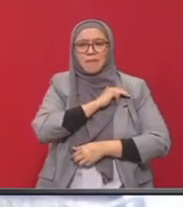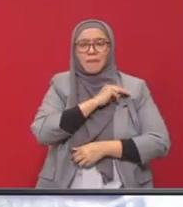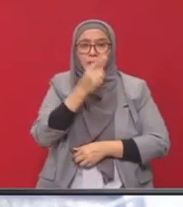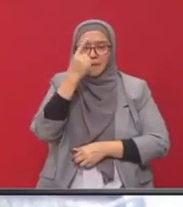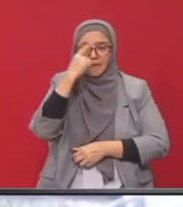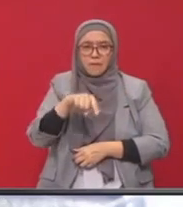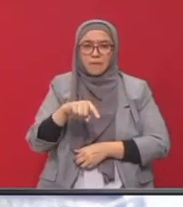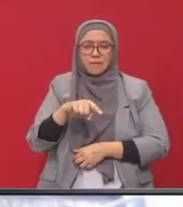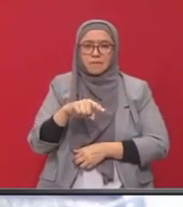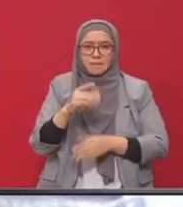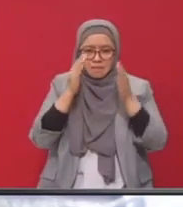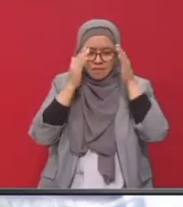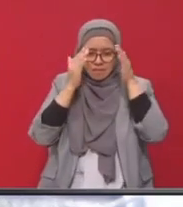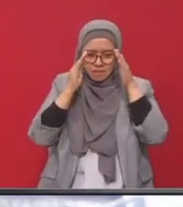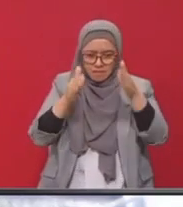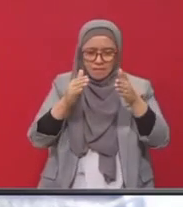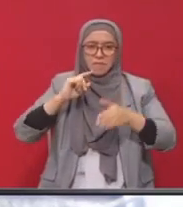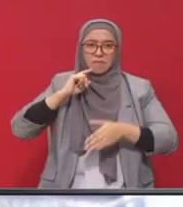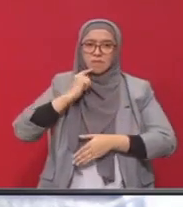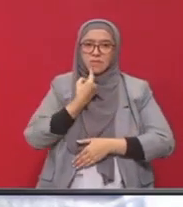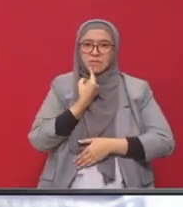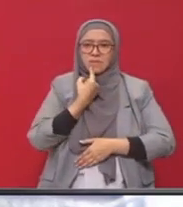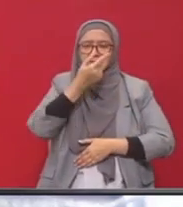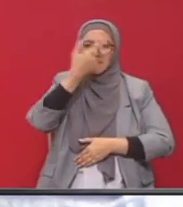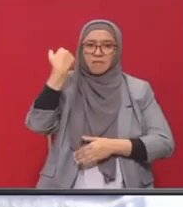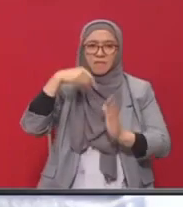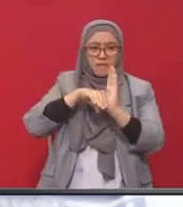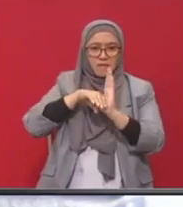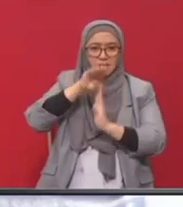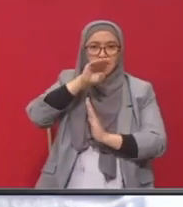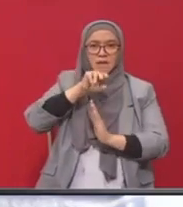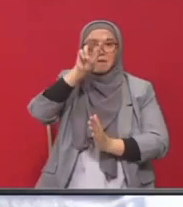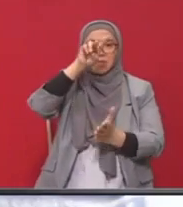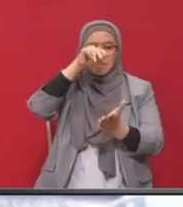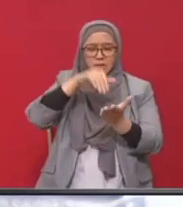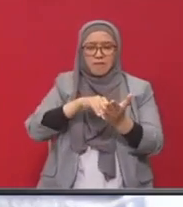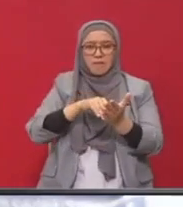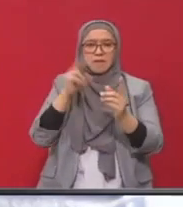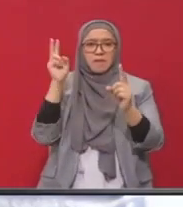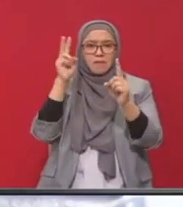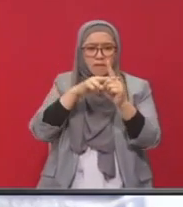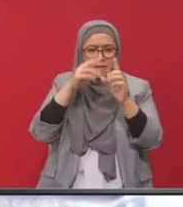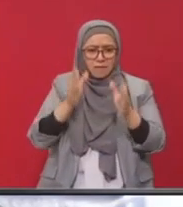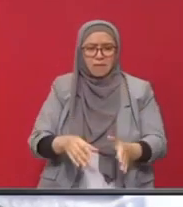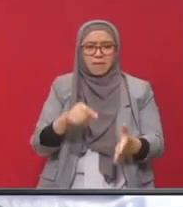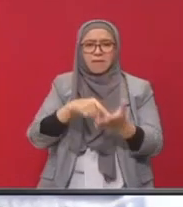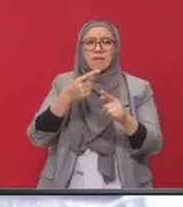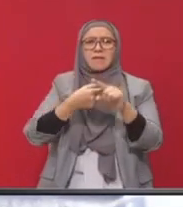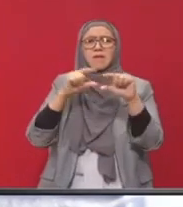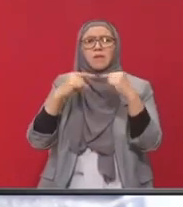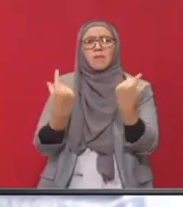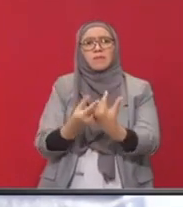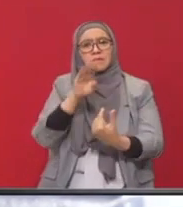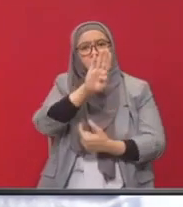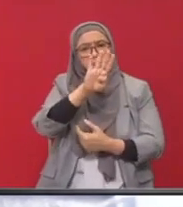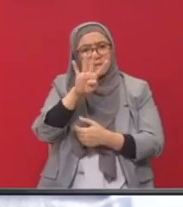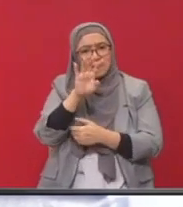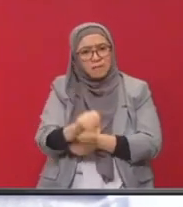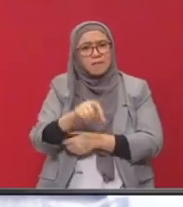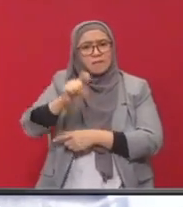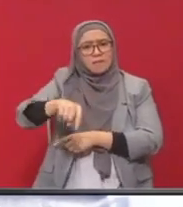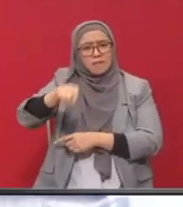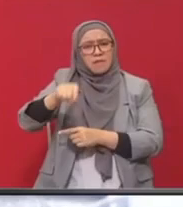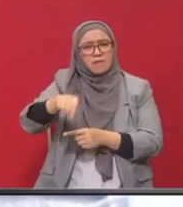beban dan serius sebab lebih daripada 2000 permohonan ini adalah daripada golongan before the yang